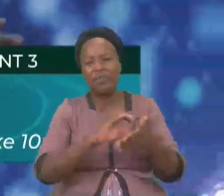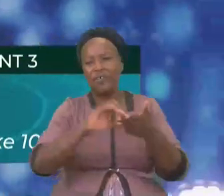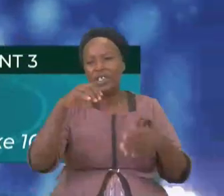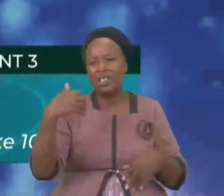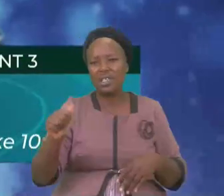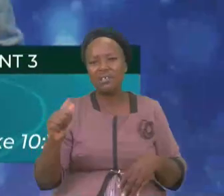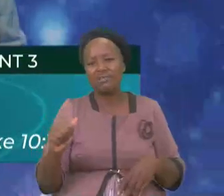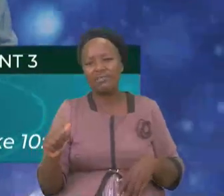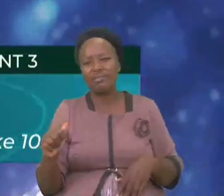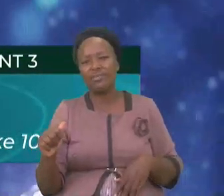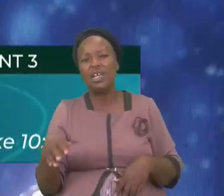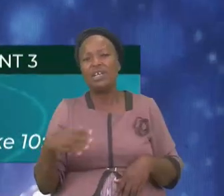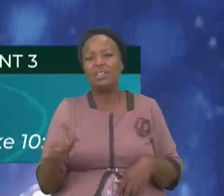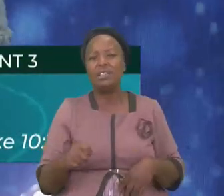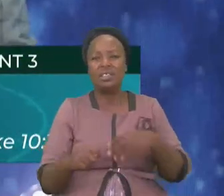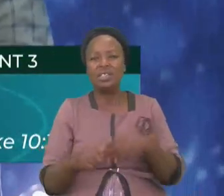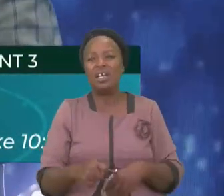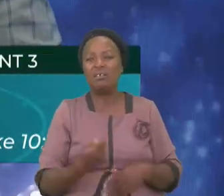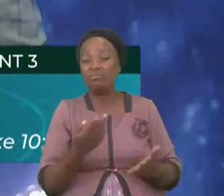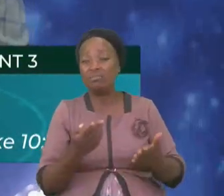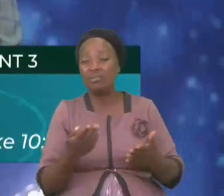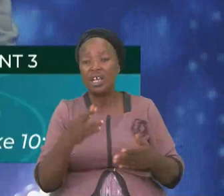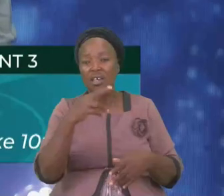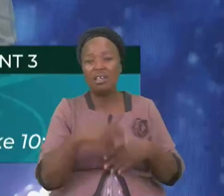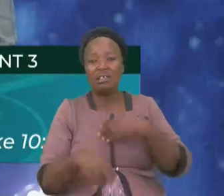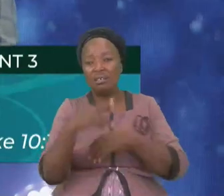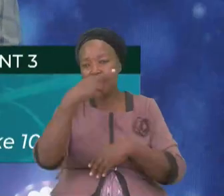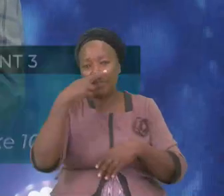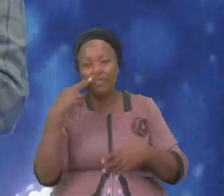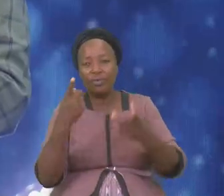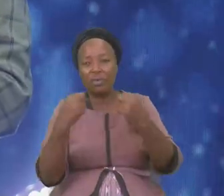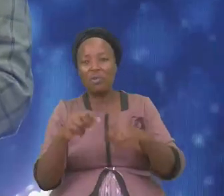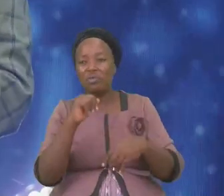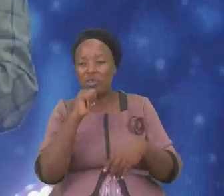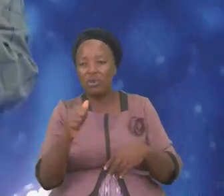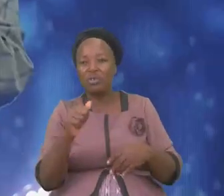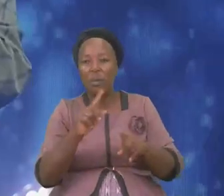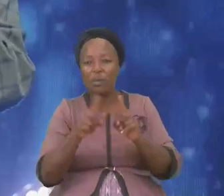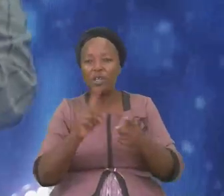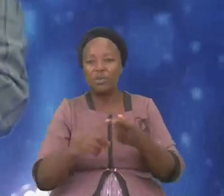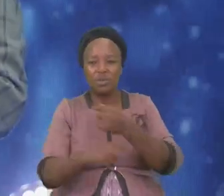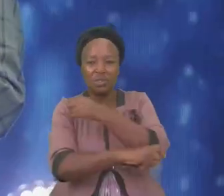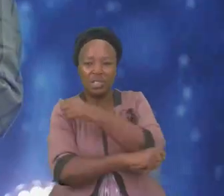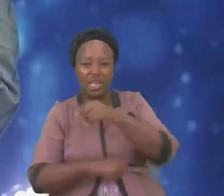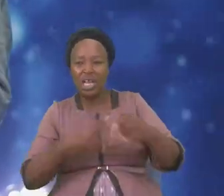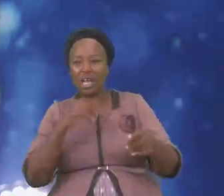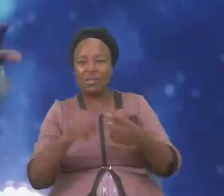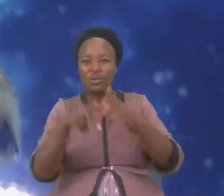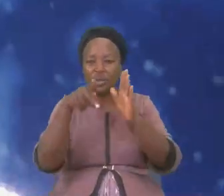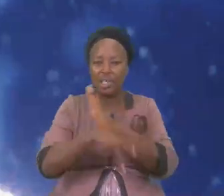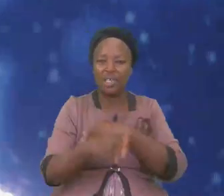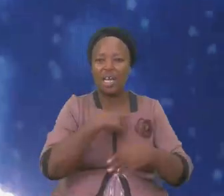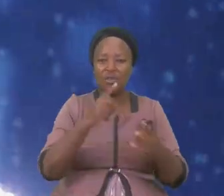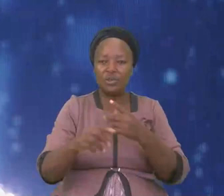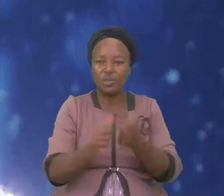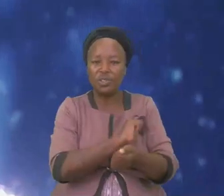verset 10. Le voleur ne vient que pour dérober, pour égorger et